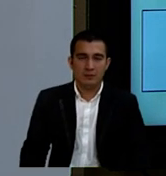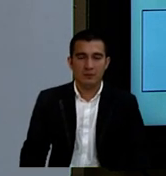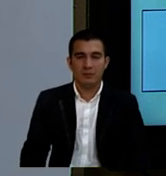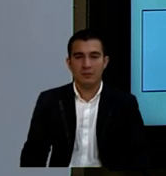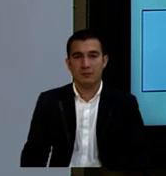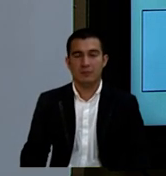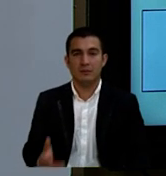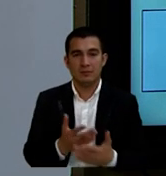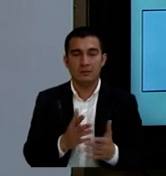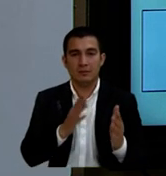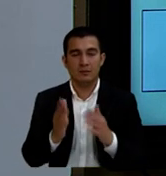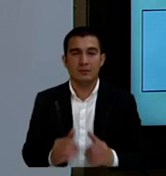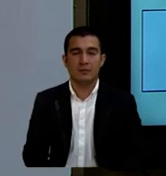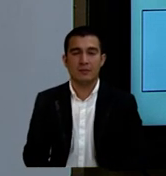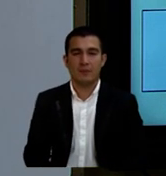Diqqat qiling.